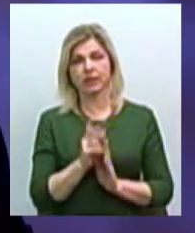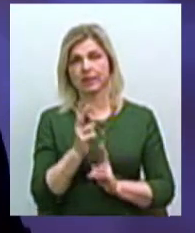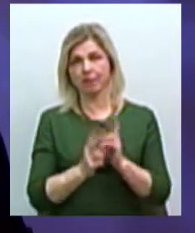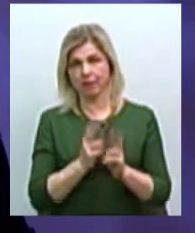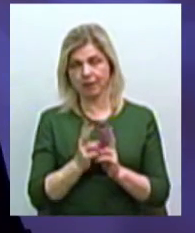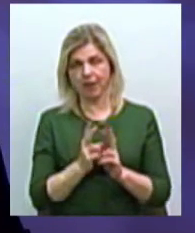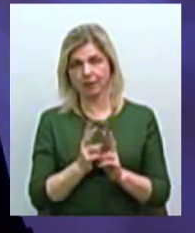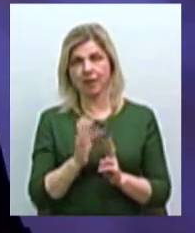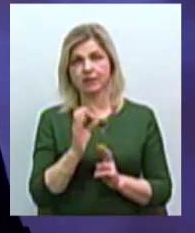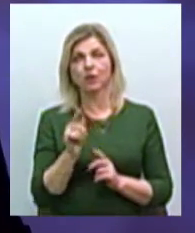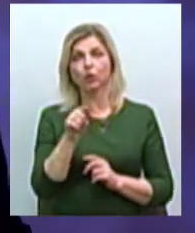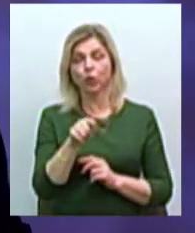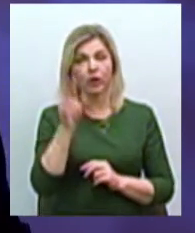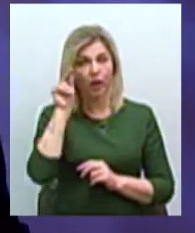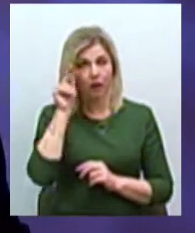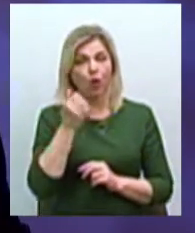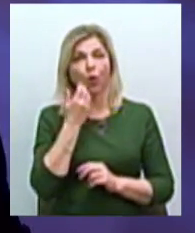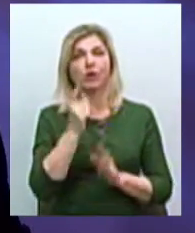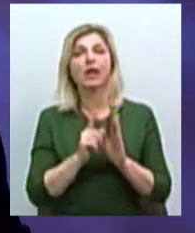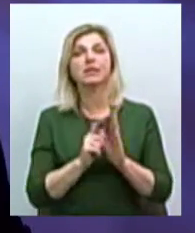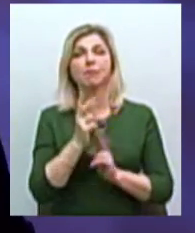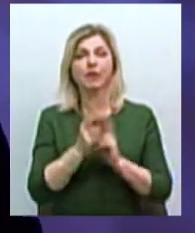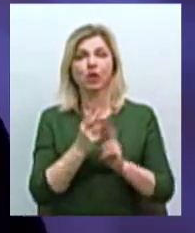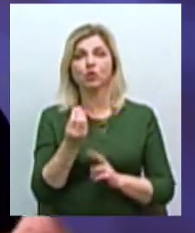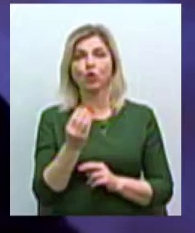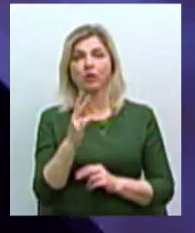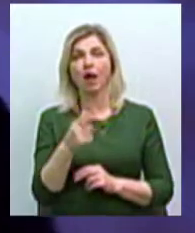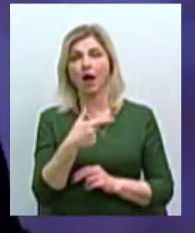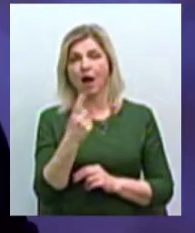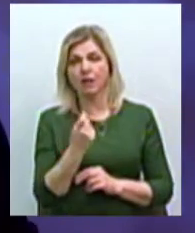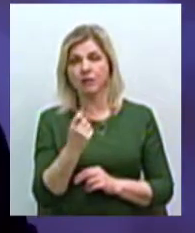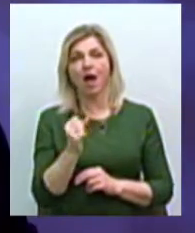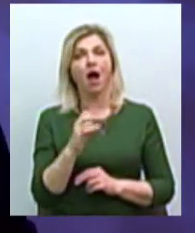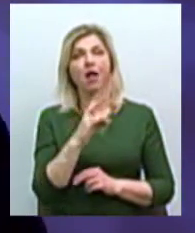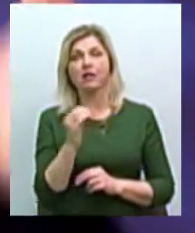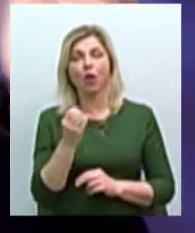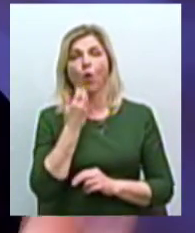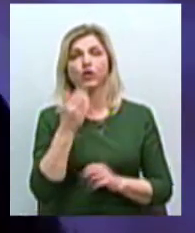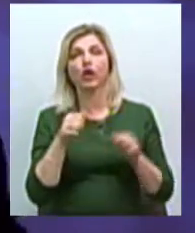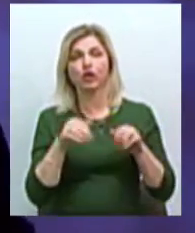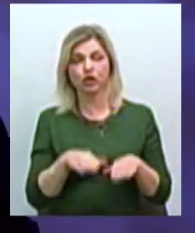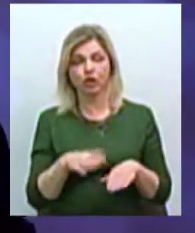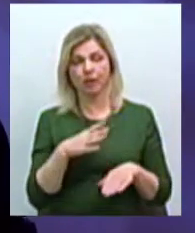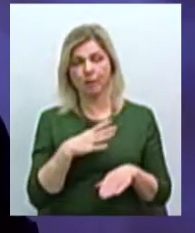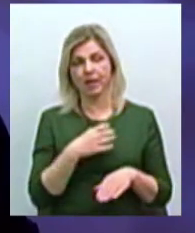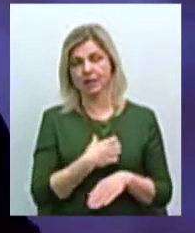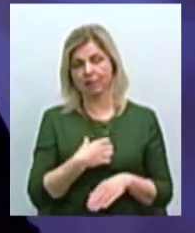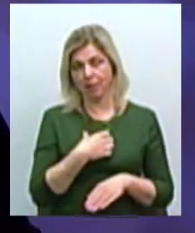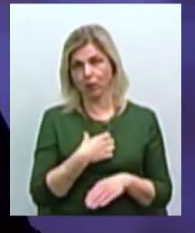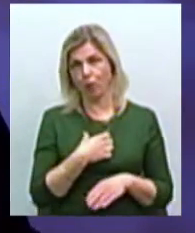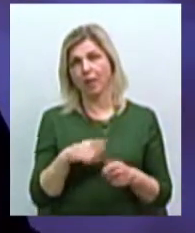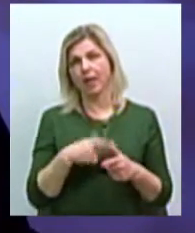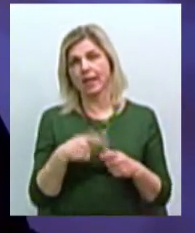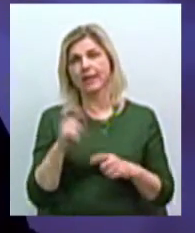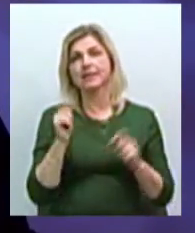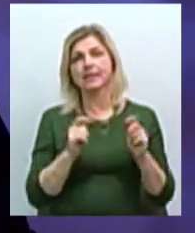изменяться с той же даты, когда изменилась стоимость на газ, а не с того числа, когда решение примет там, горисполком, сессия там, исполкома.